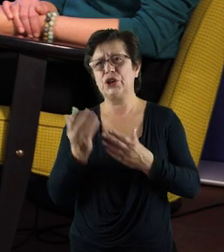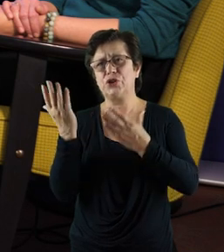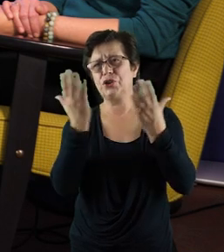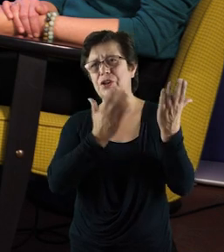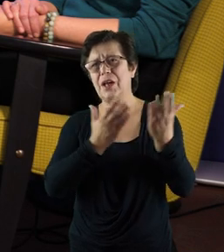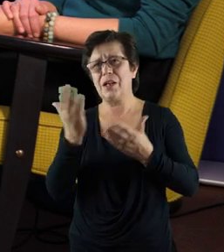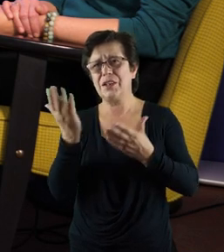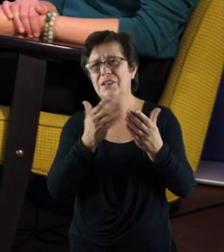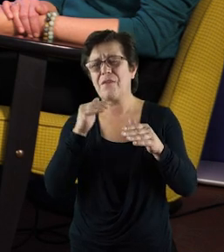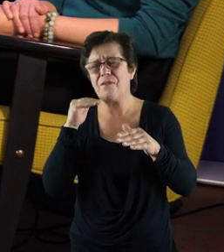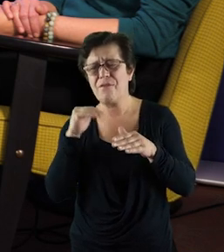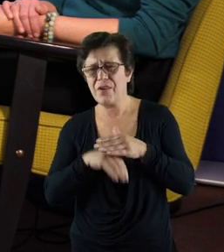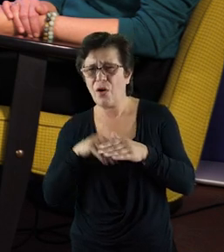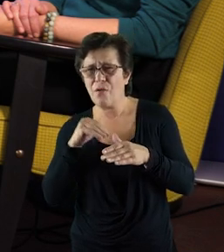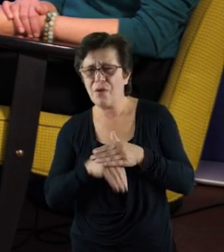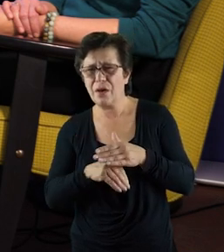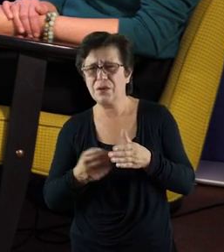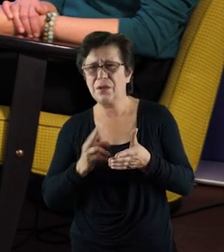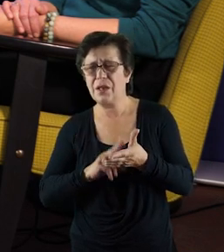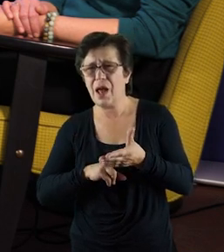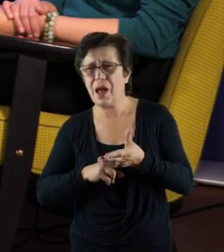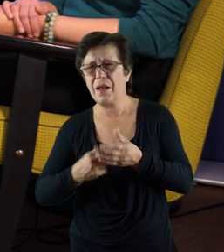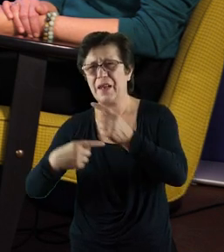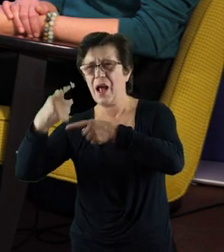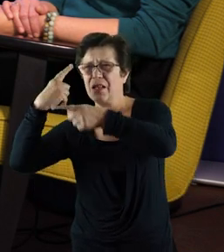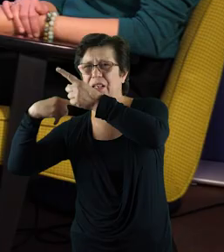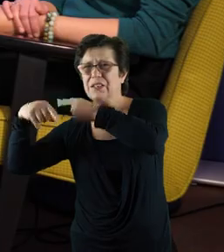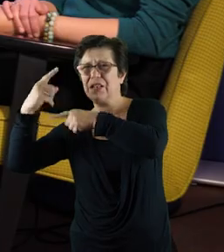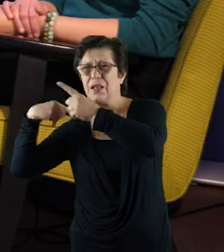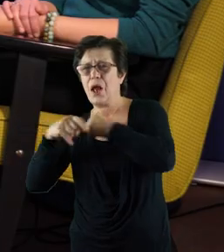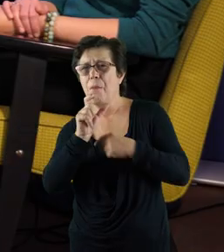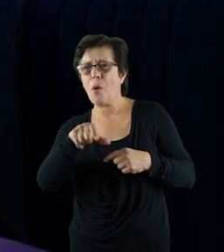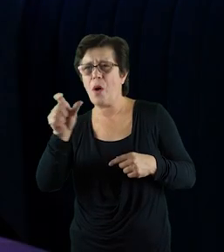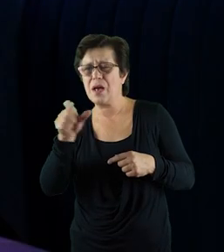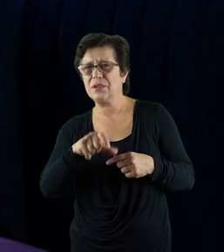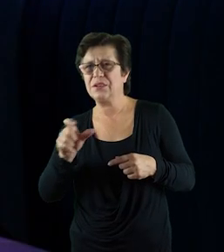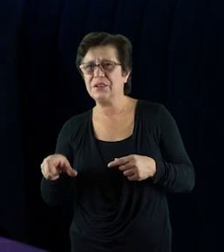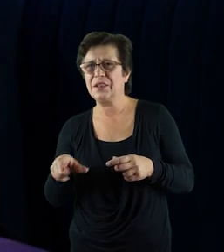czytelnicy jakby wychowani na takiej tradycyjnej poezji, przepraszam,